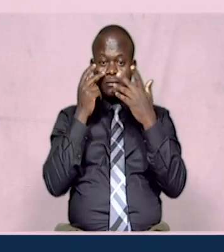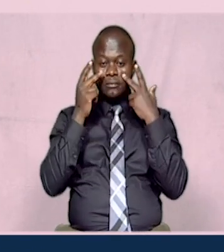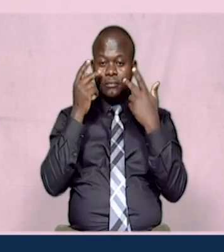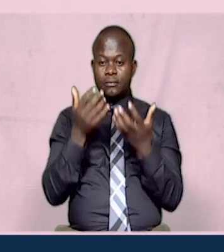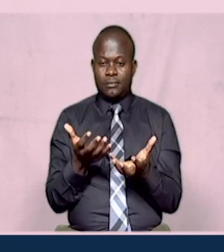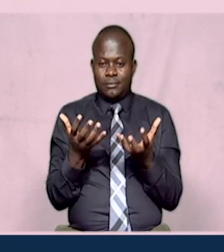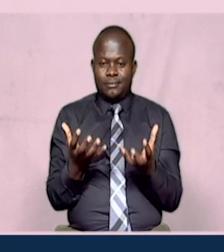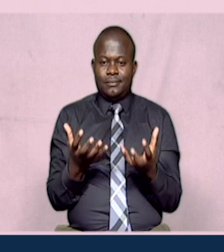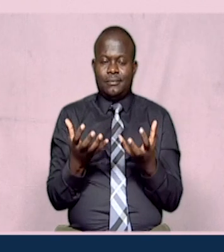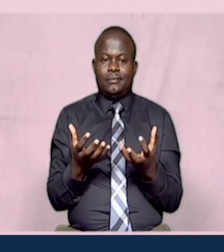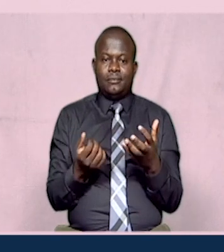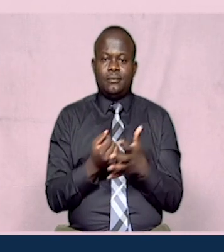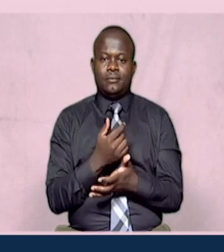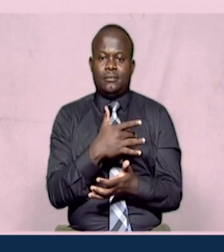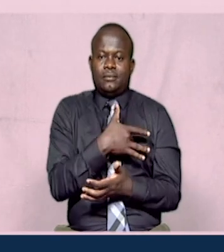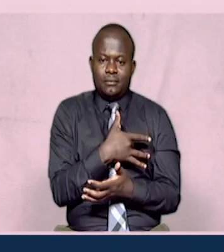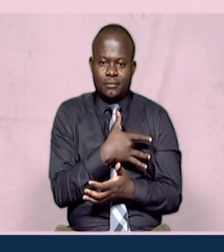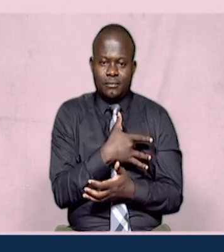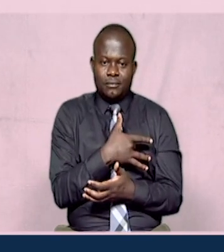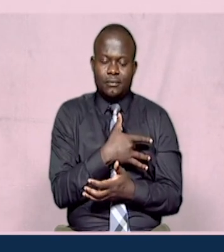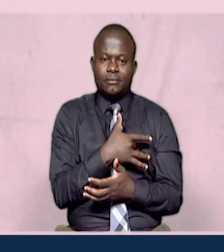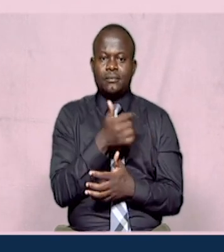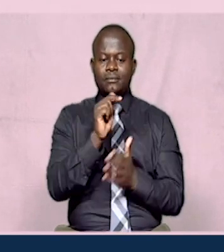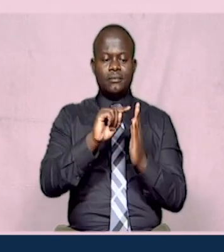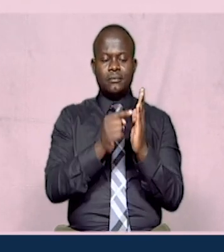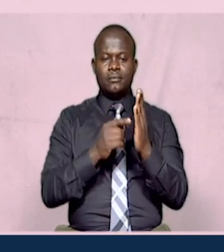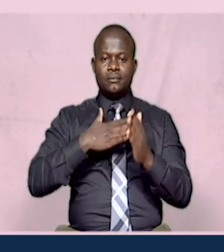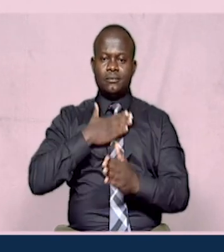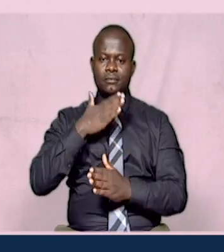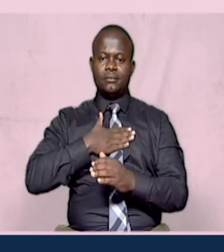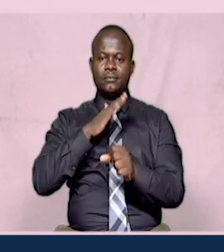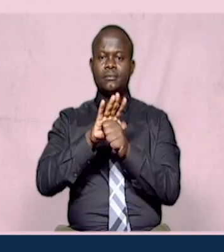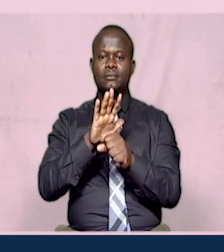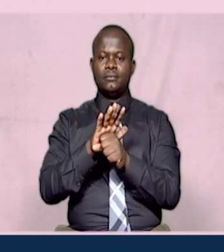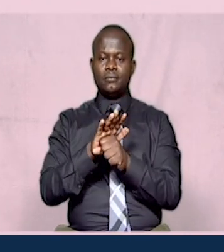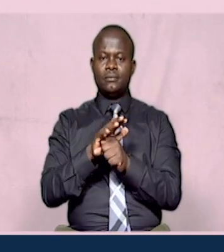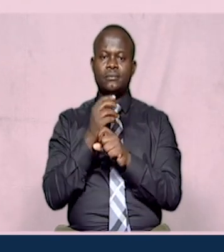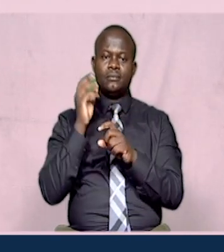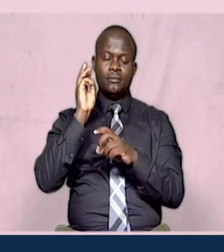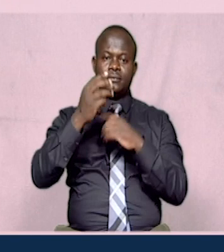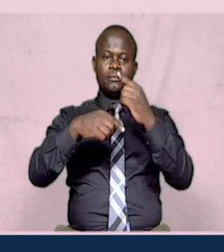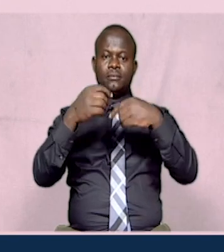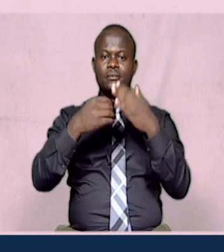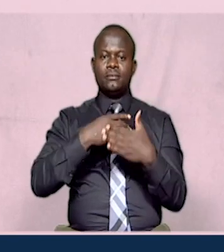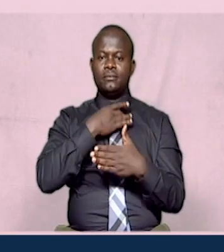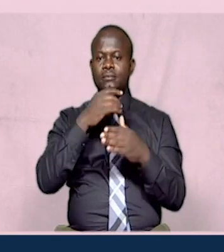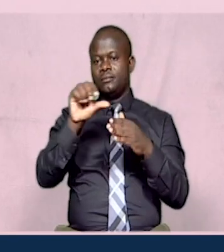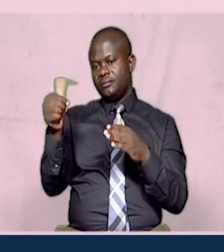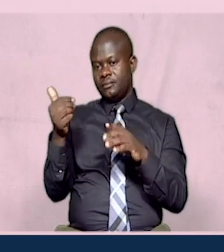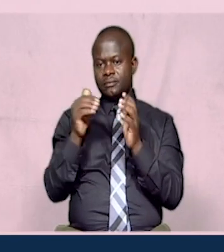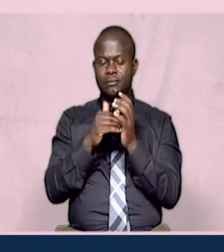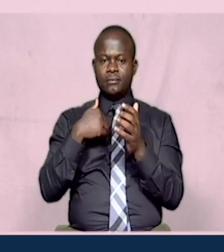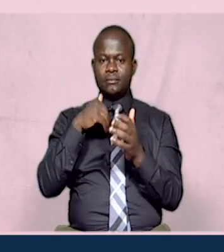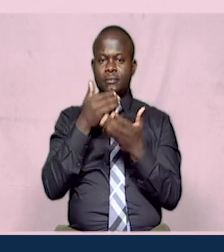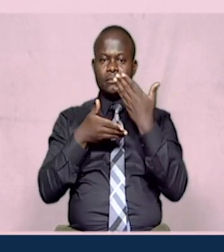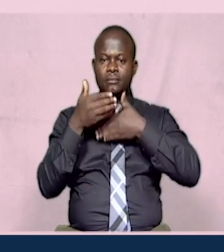aremereye yaraduteye ibikomere biduherana. Iyo ni ingingo yabashimishije. Bazakomeza no gusura ahandi no kugira ibindi